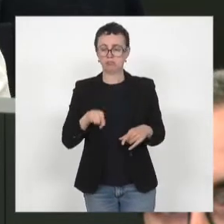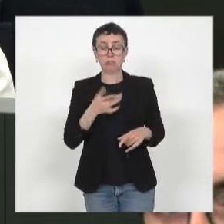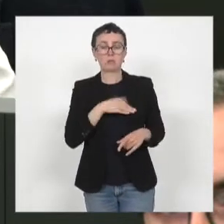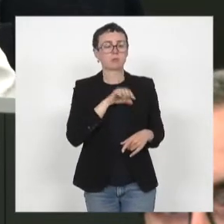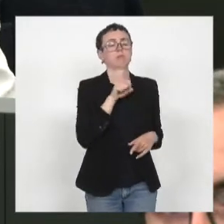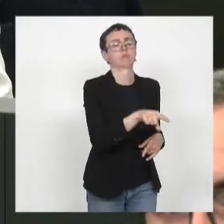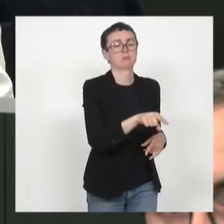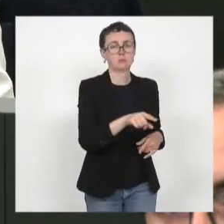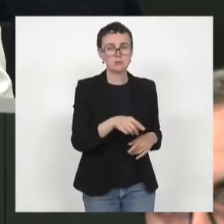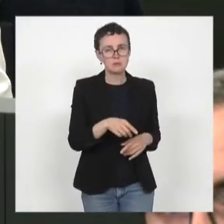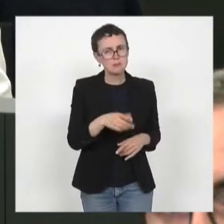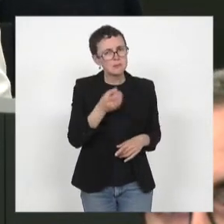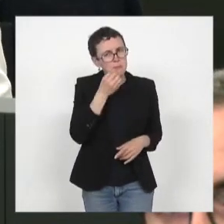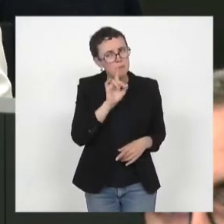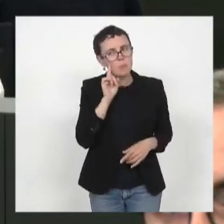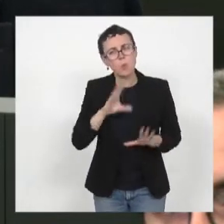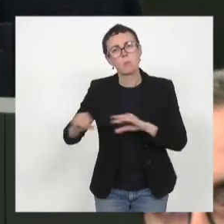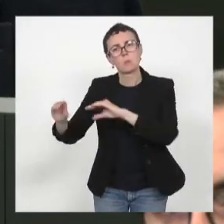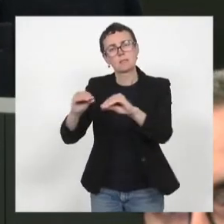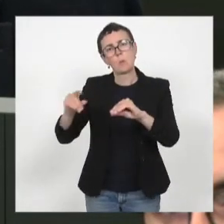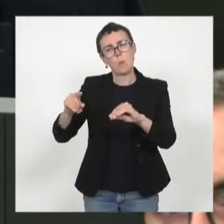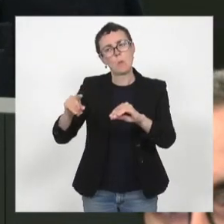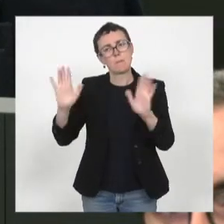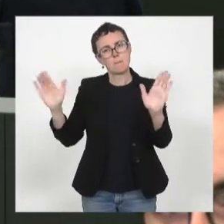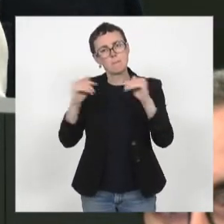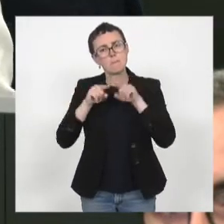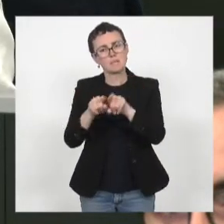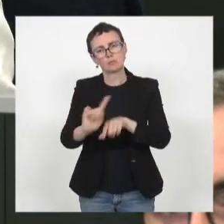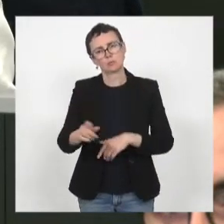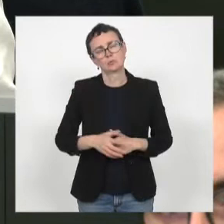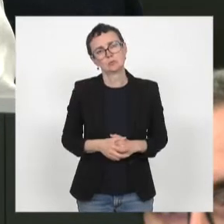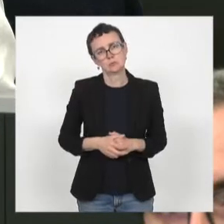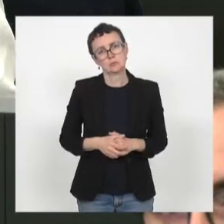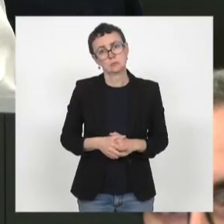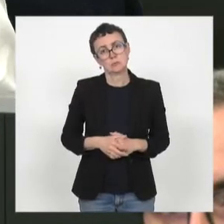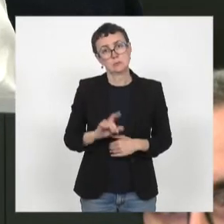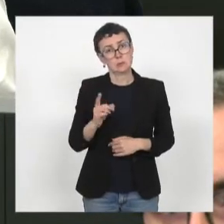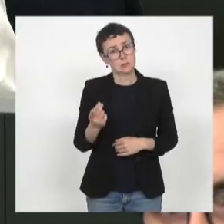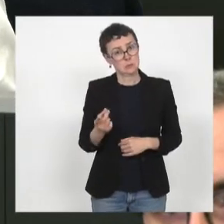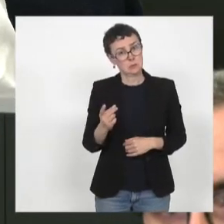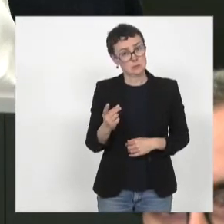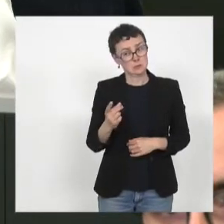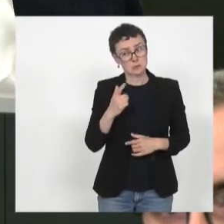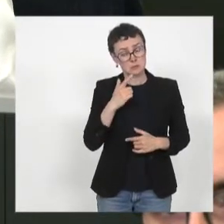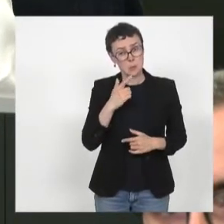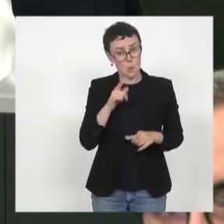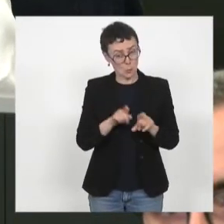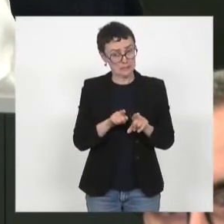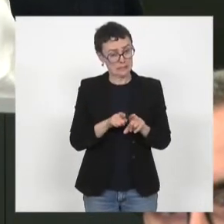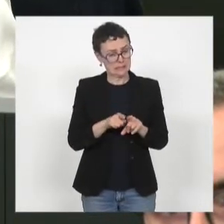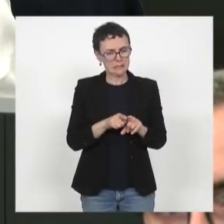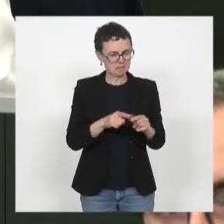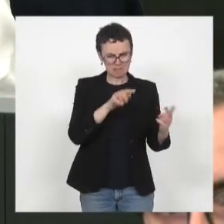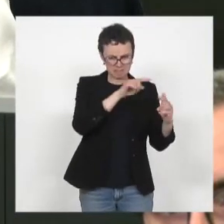une seconde grande inquiétude pour nous. La liste des publics prioritaires contredit l'affirmation de vouloir toucher tous les métropolitains et